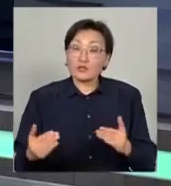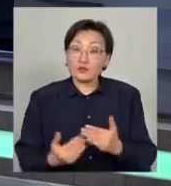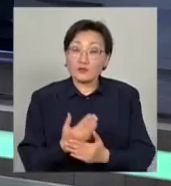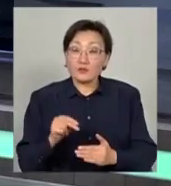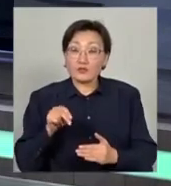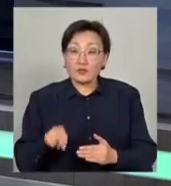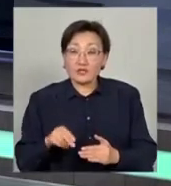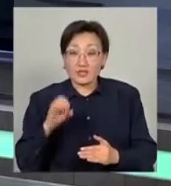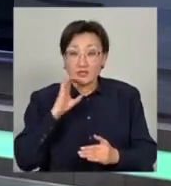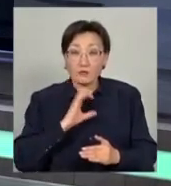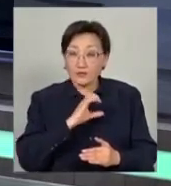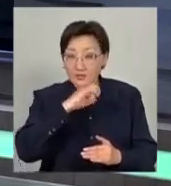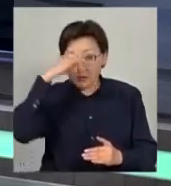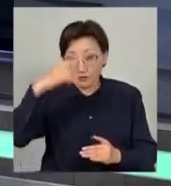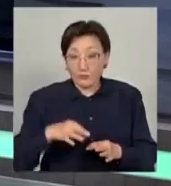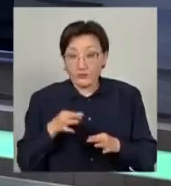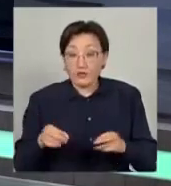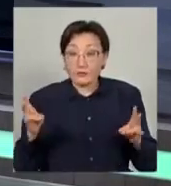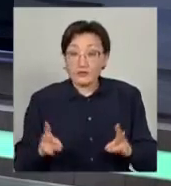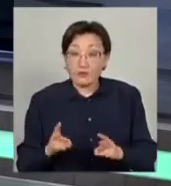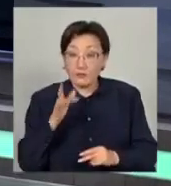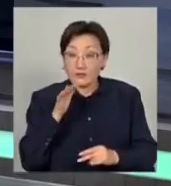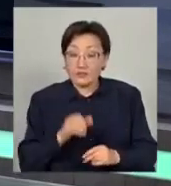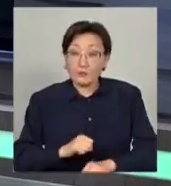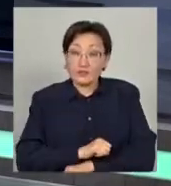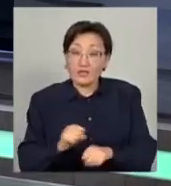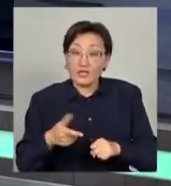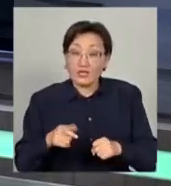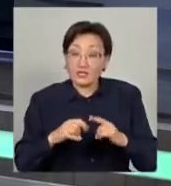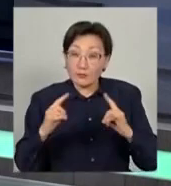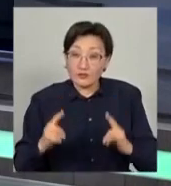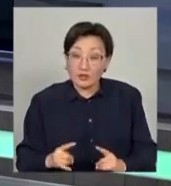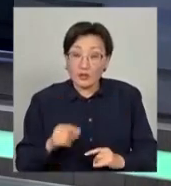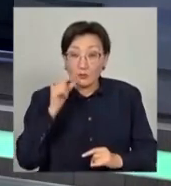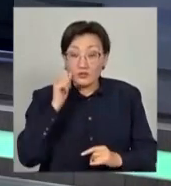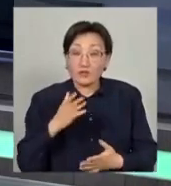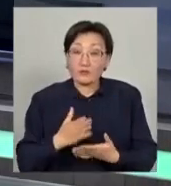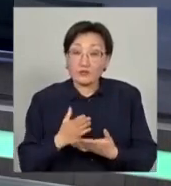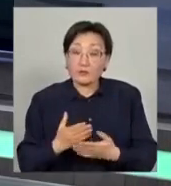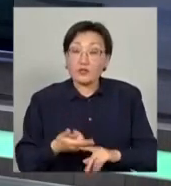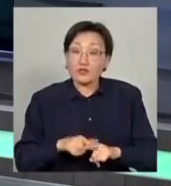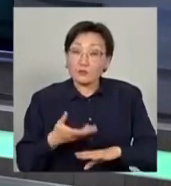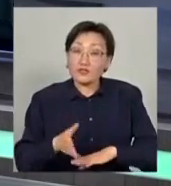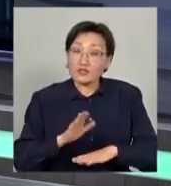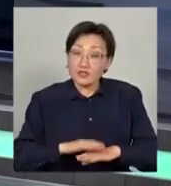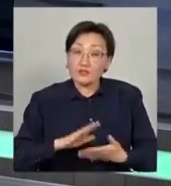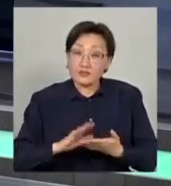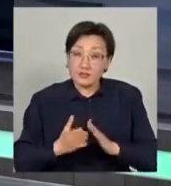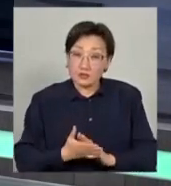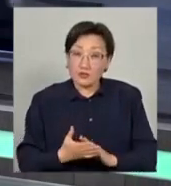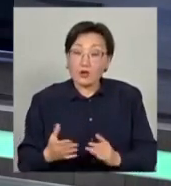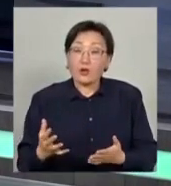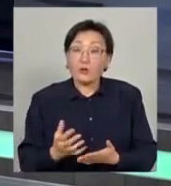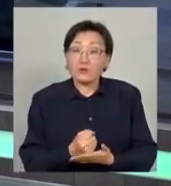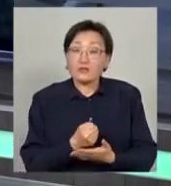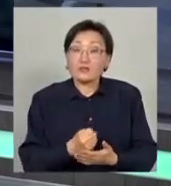ЧП в Северо-Казахстанской области. Пострадавший во время взрыва газового баллона мужчина находится в крайне тяжелом состоянии. Он